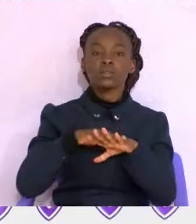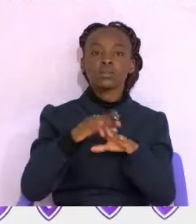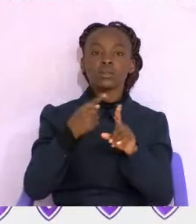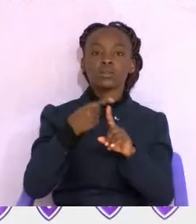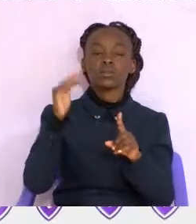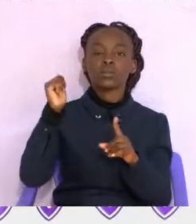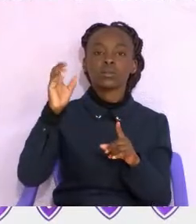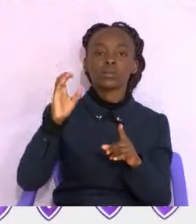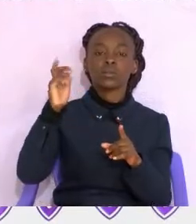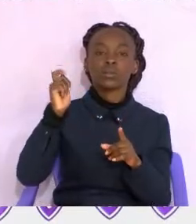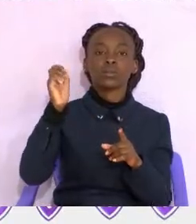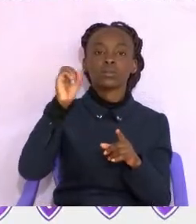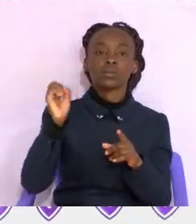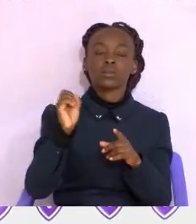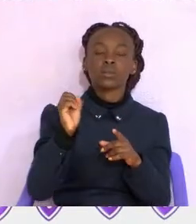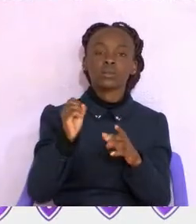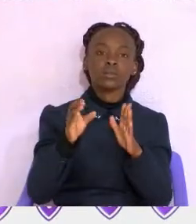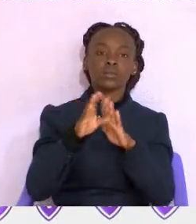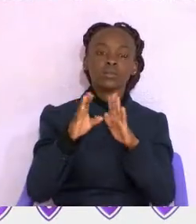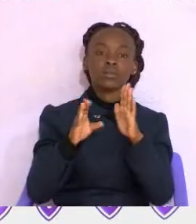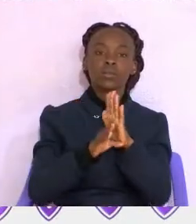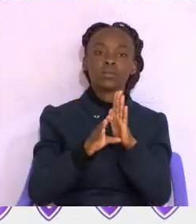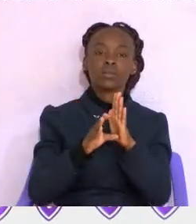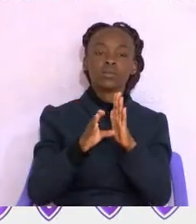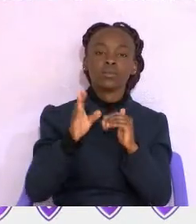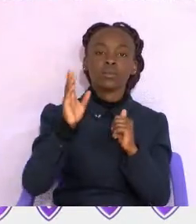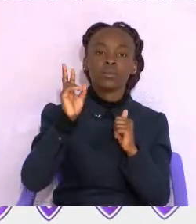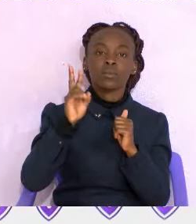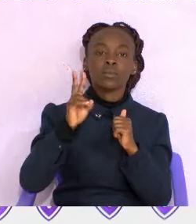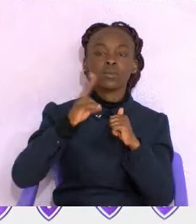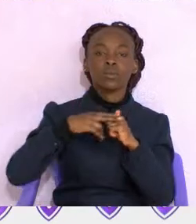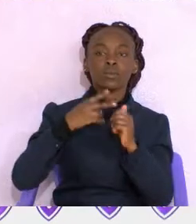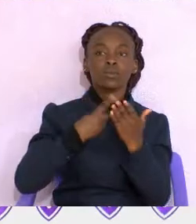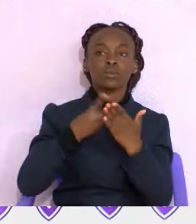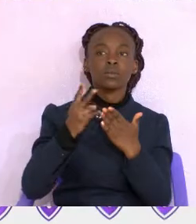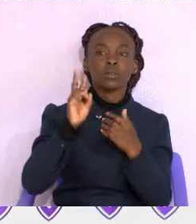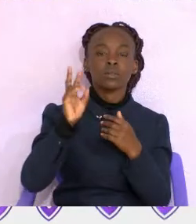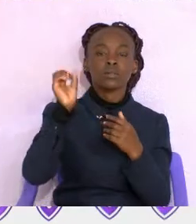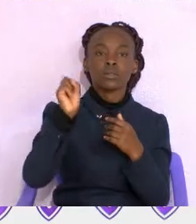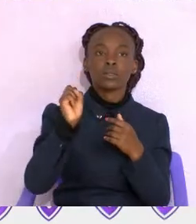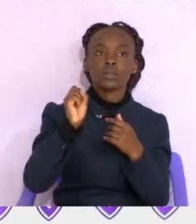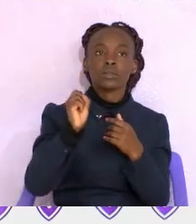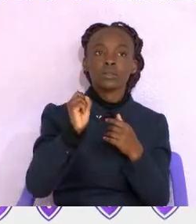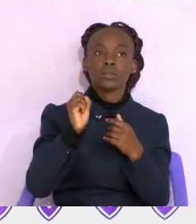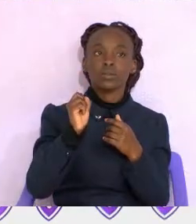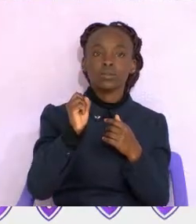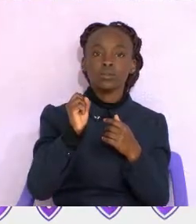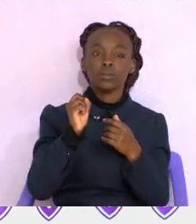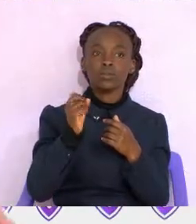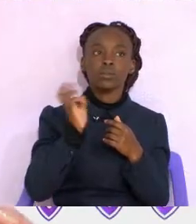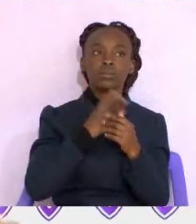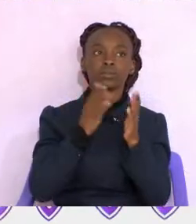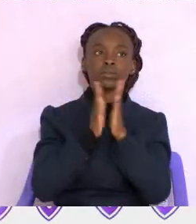cha Matendo ya Mitume, the book of Acts of the Apostles, chapter 27 and verse 25. Wacha tuweze